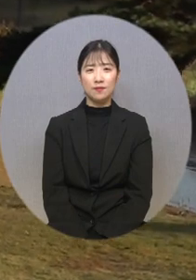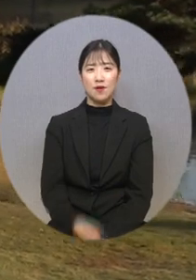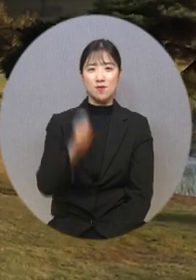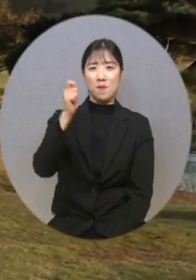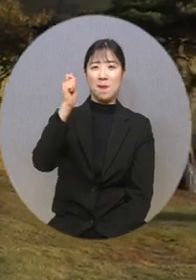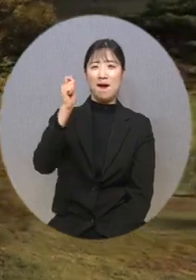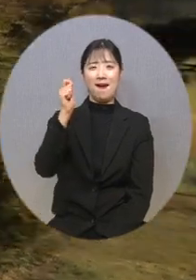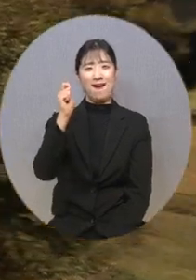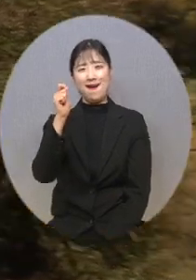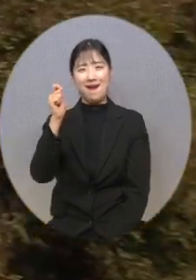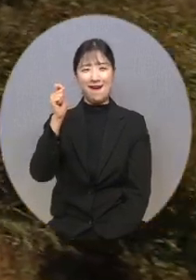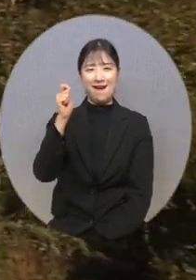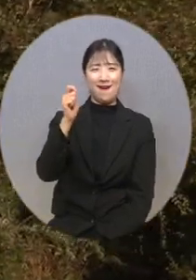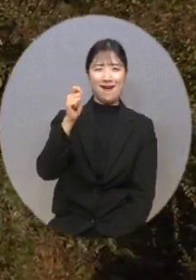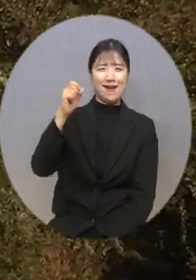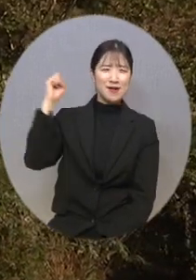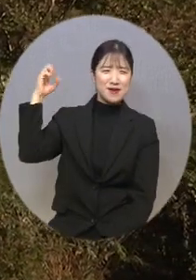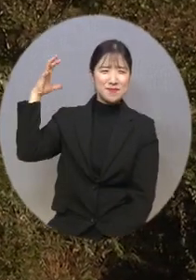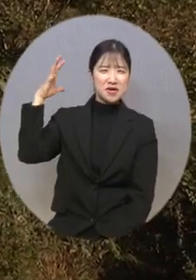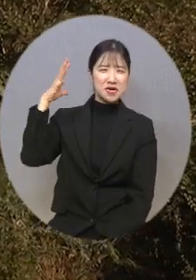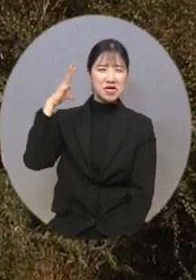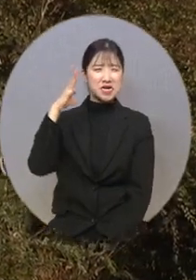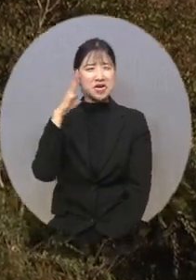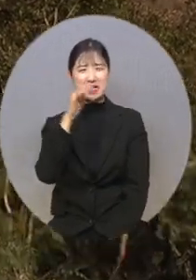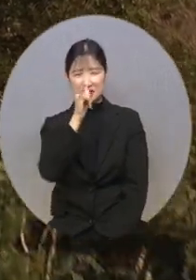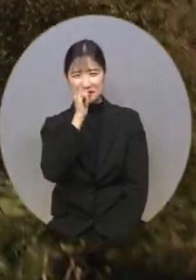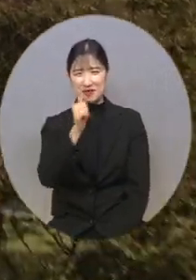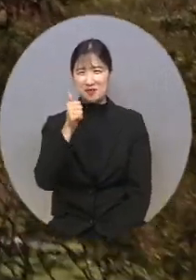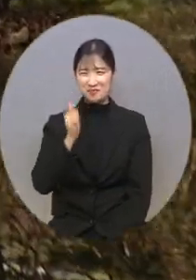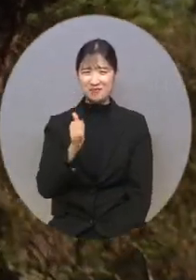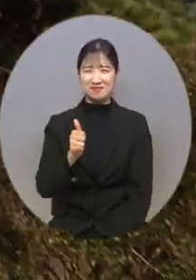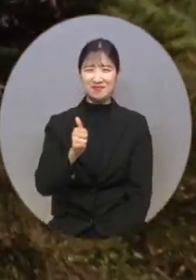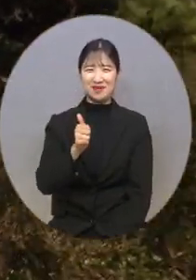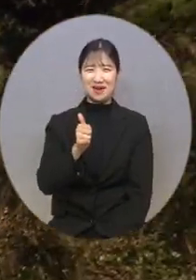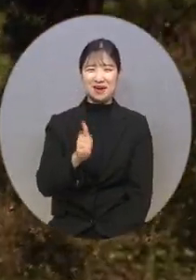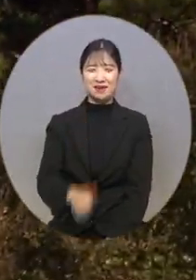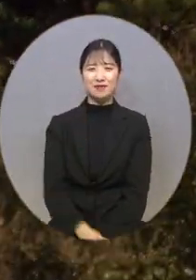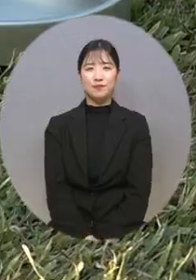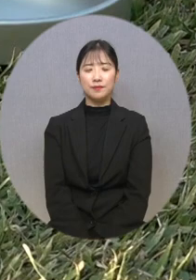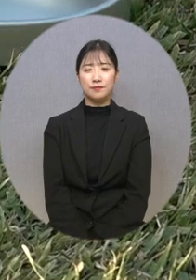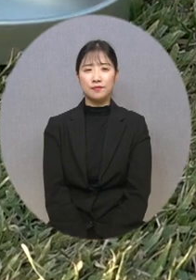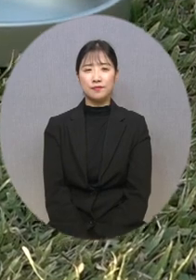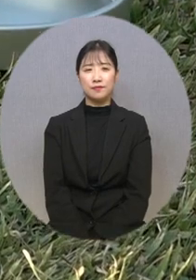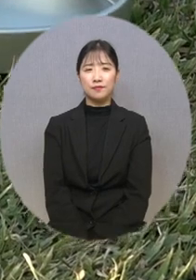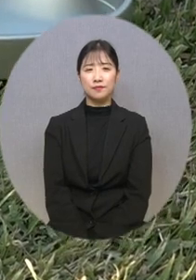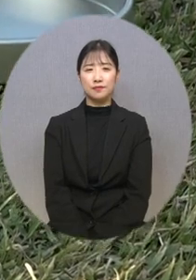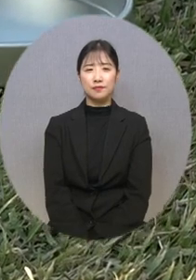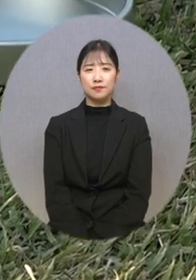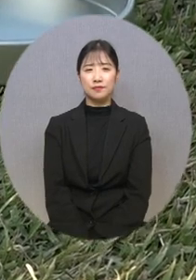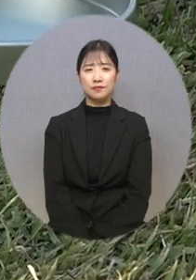빰빠밤, 아까 머리 뒤에 태양이 딱 비치더니. 빠바바밤, 빠바바밤.